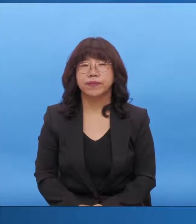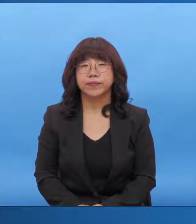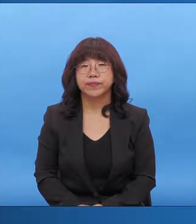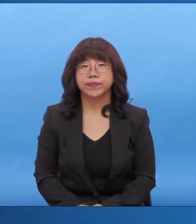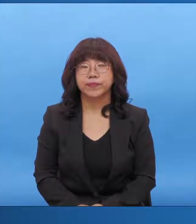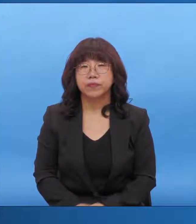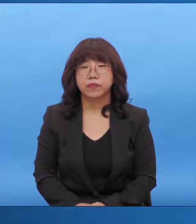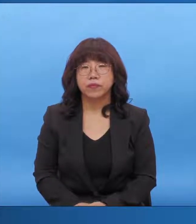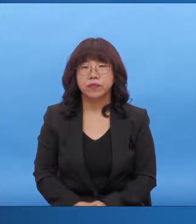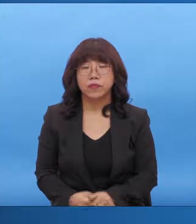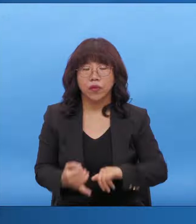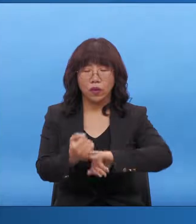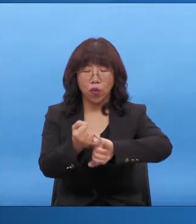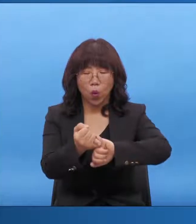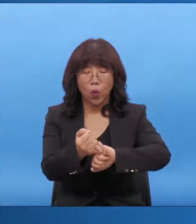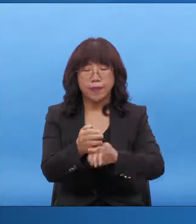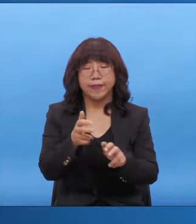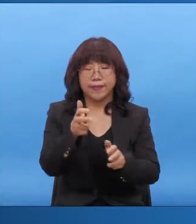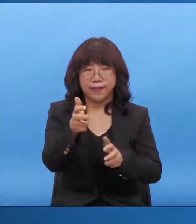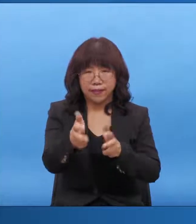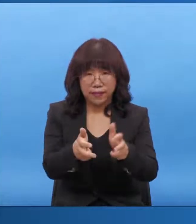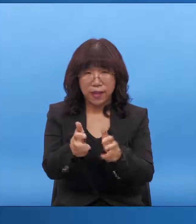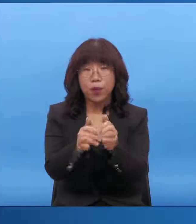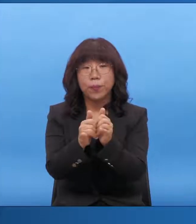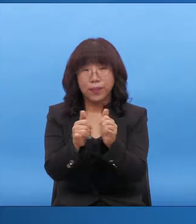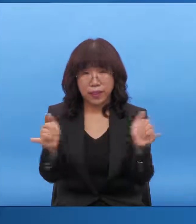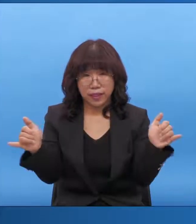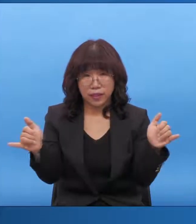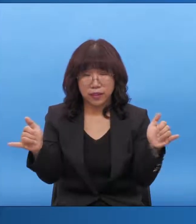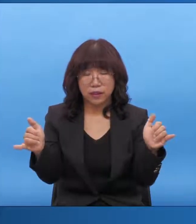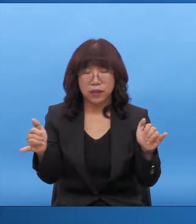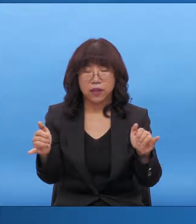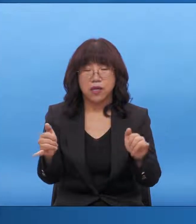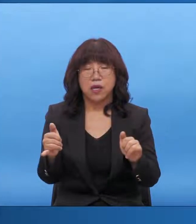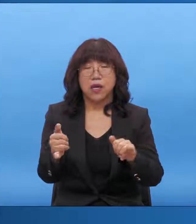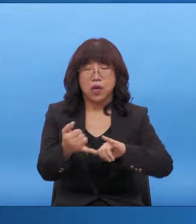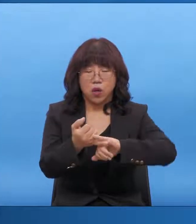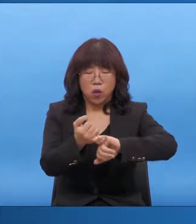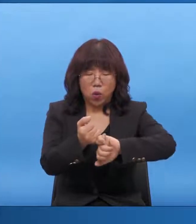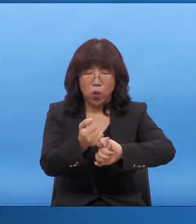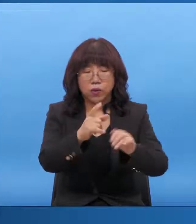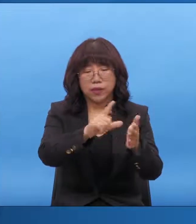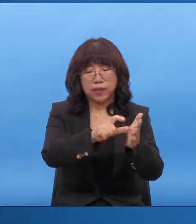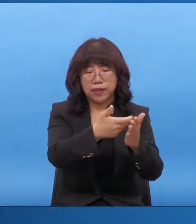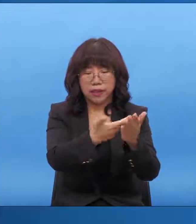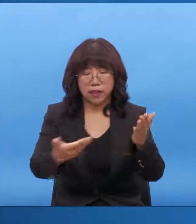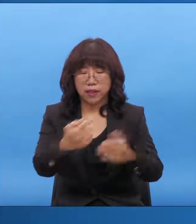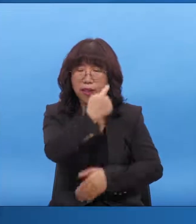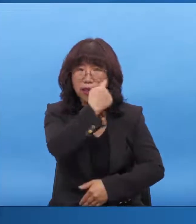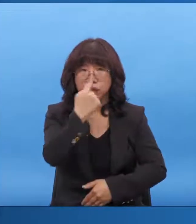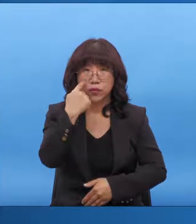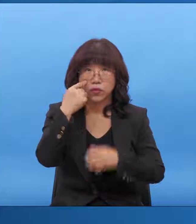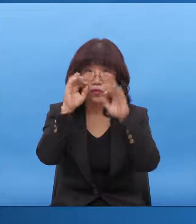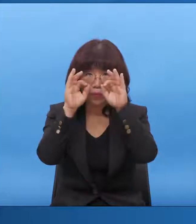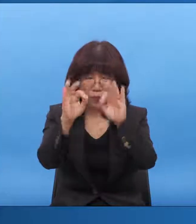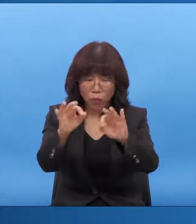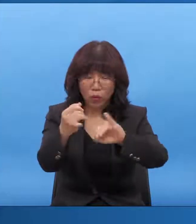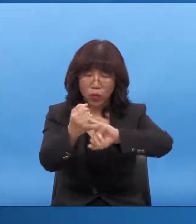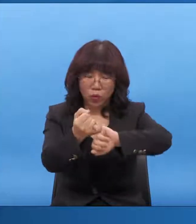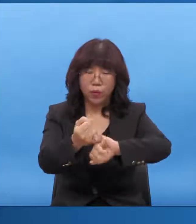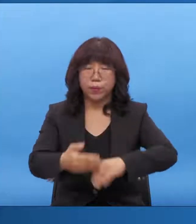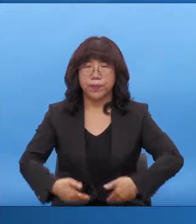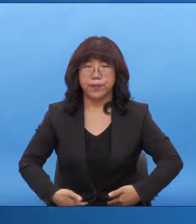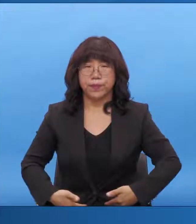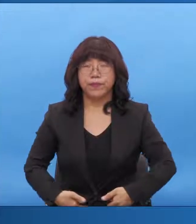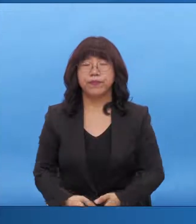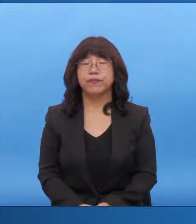특히 우리 산업하는 분들은 이 부분에 눈을 못 뜨면 곤란해져요. And for all you business people, if you don't know about